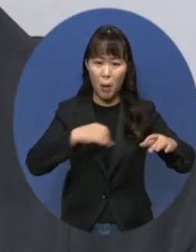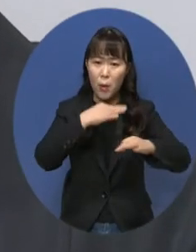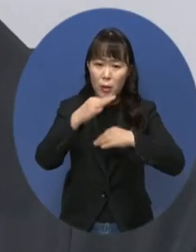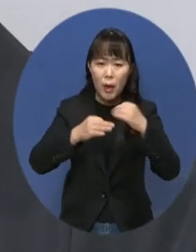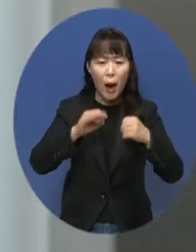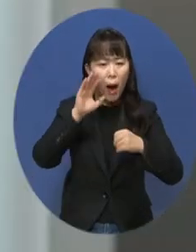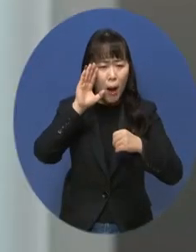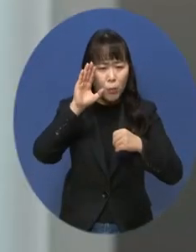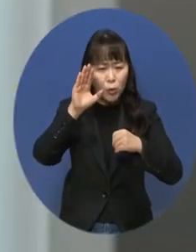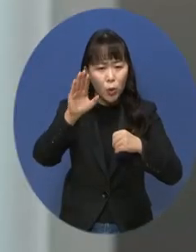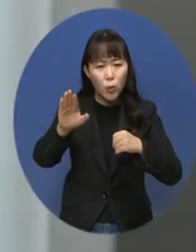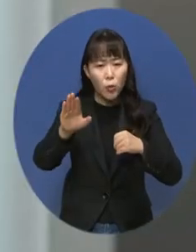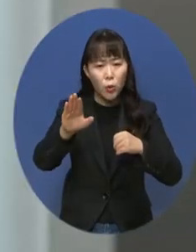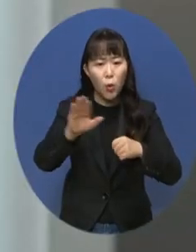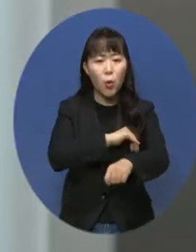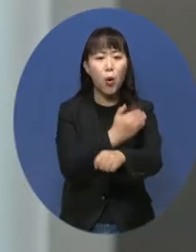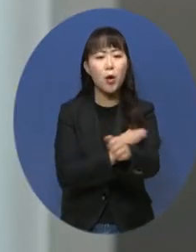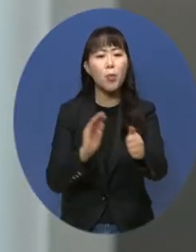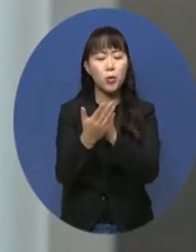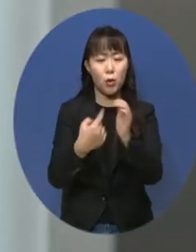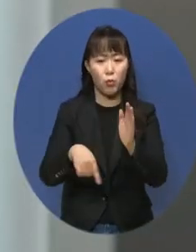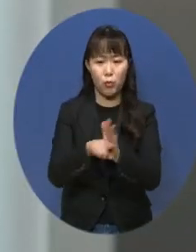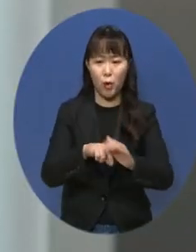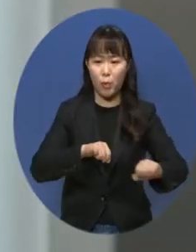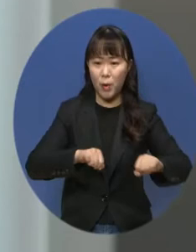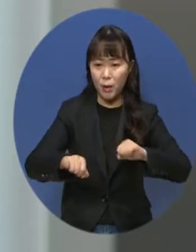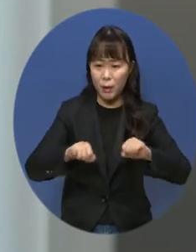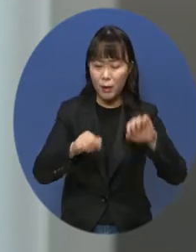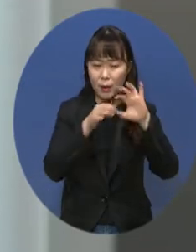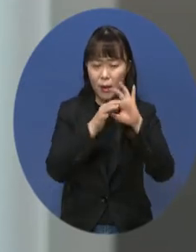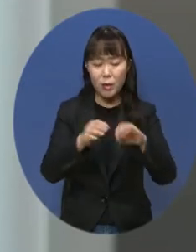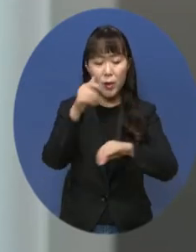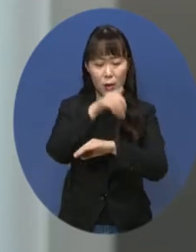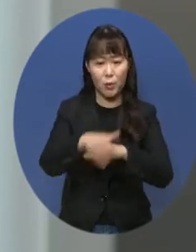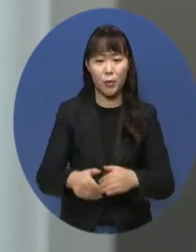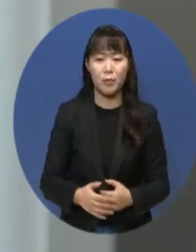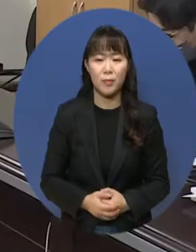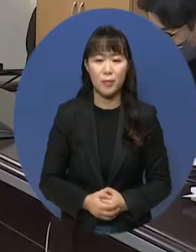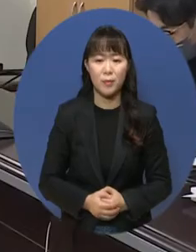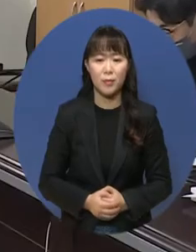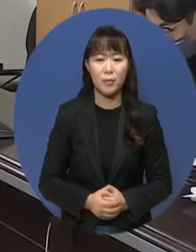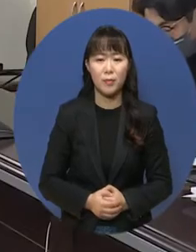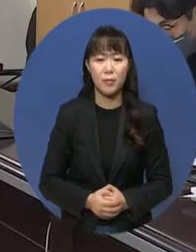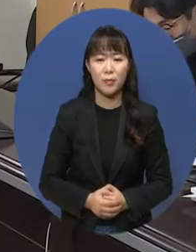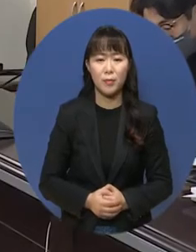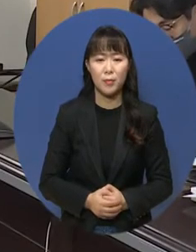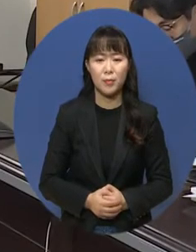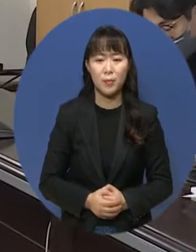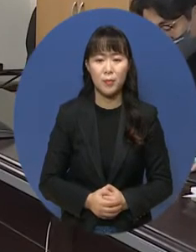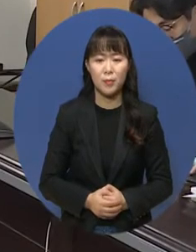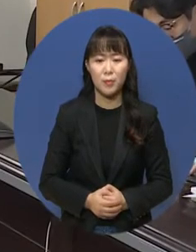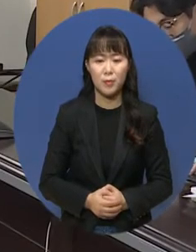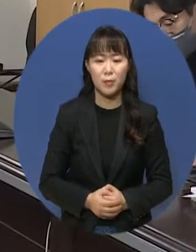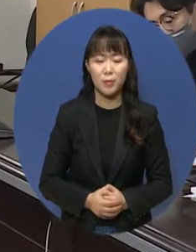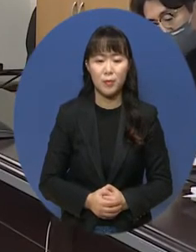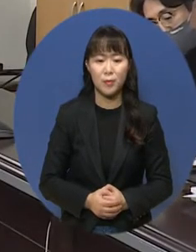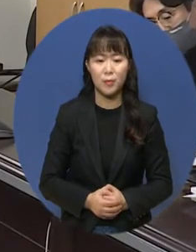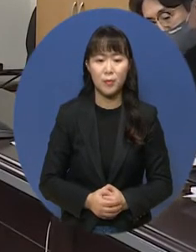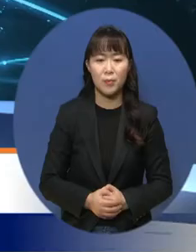앞으로도 정치계는 권리 보장을 위한 움직임을 계속할 예정입니다. 복지TV 뉴스